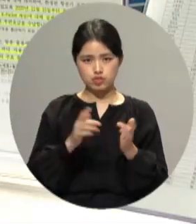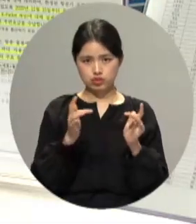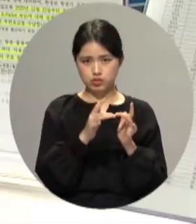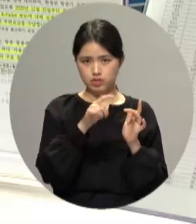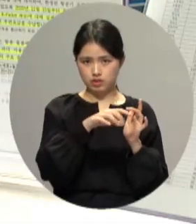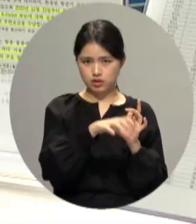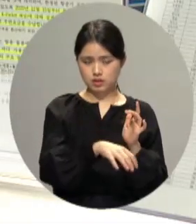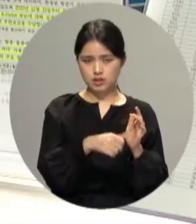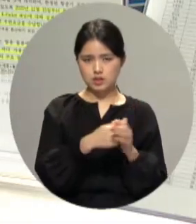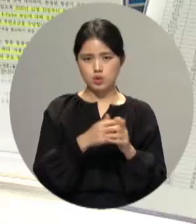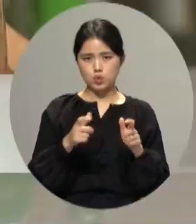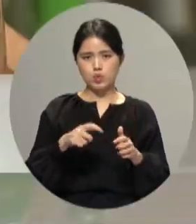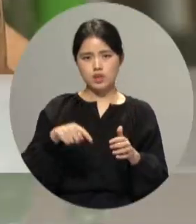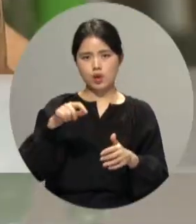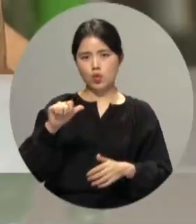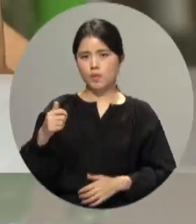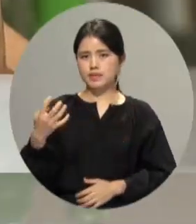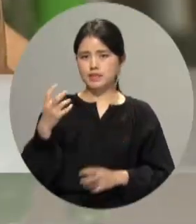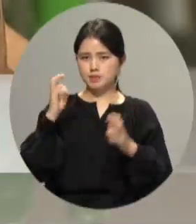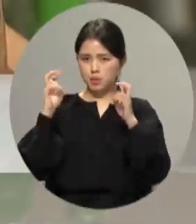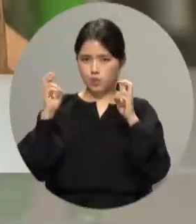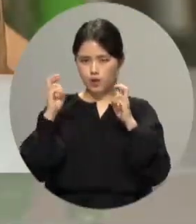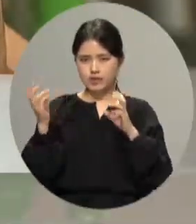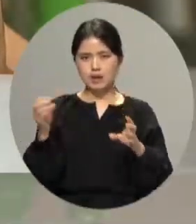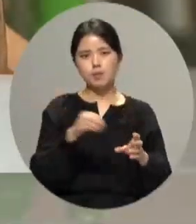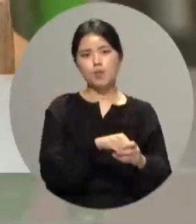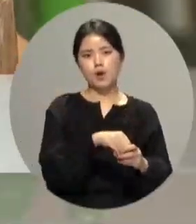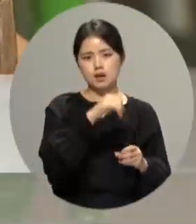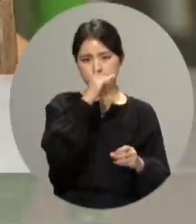쇼핑에는 도내 540여 개 업체가 입점해